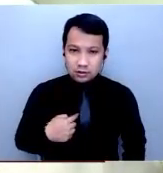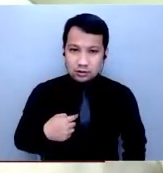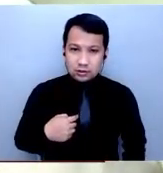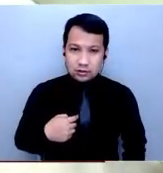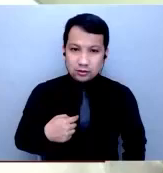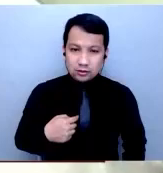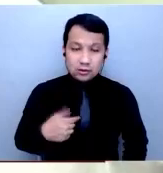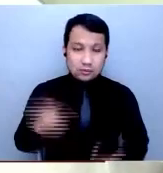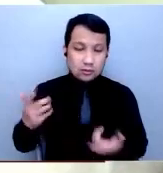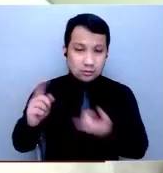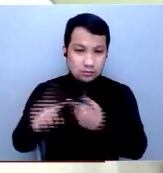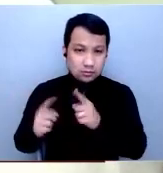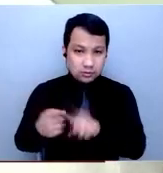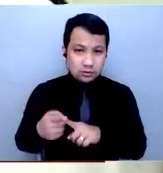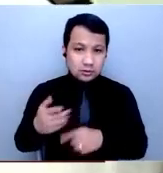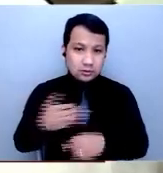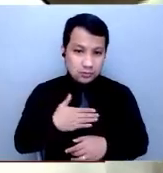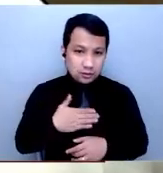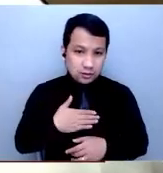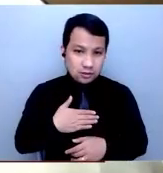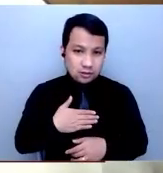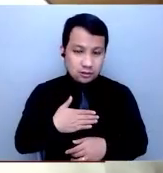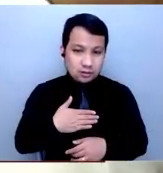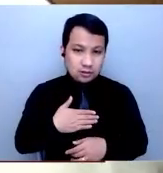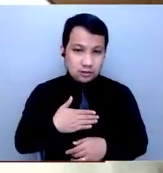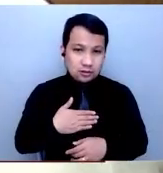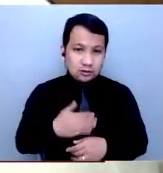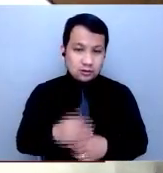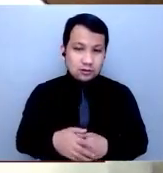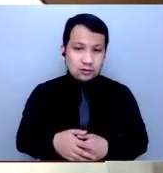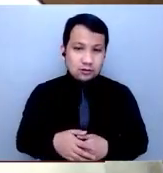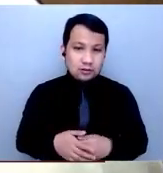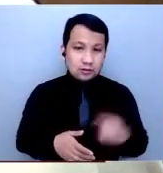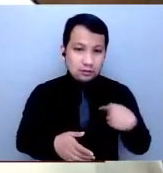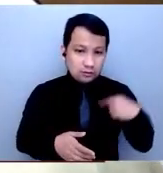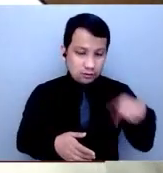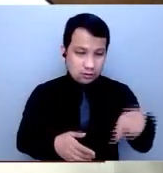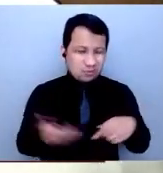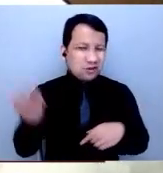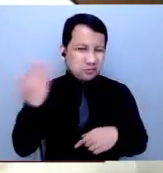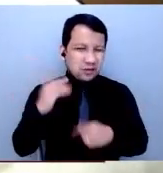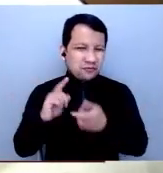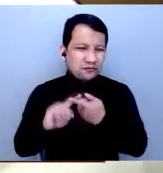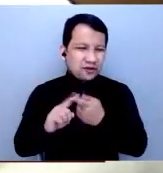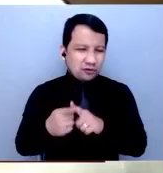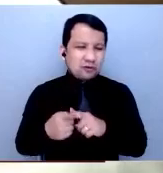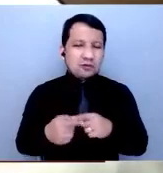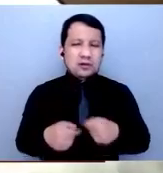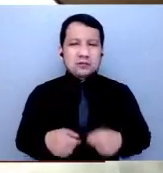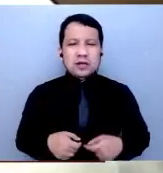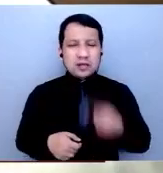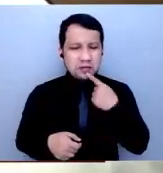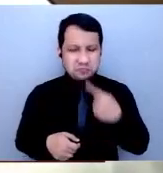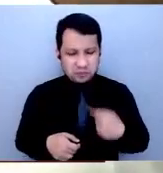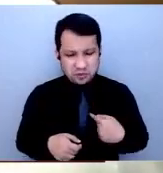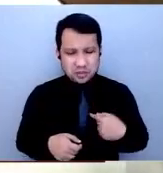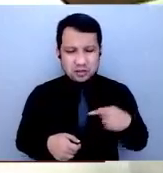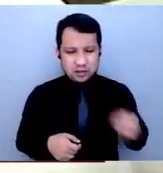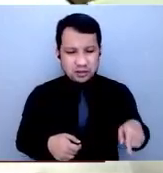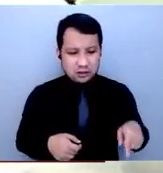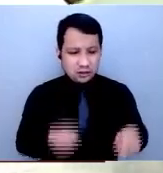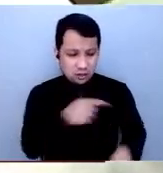by a close friend of mine na malapit sa akin matagal na. Tapos sinabi na